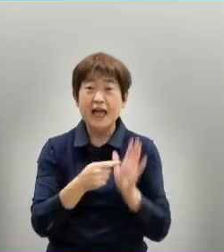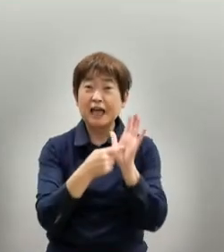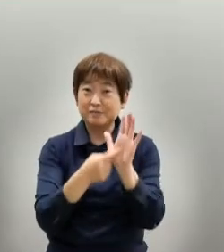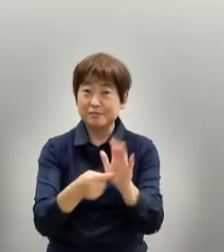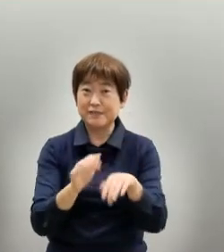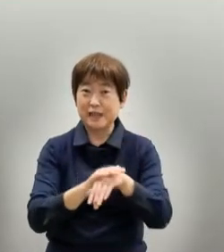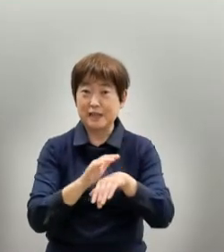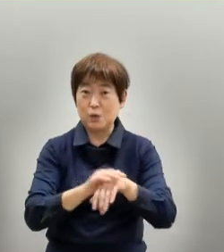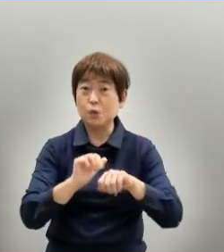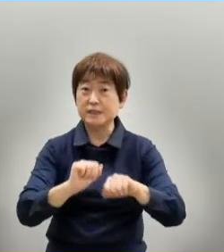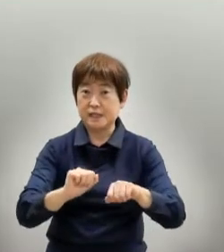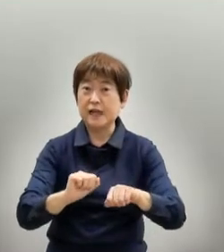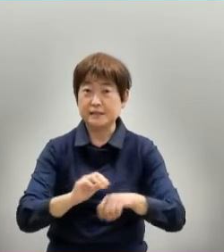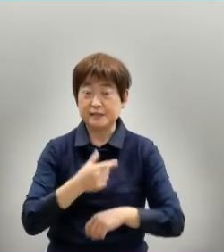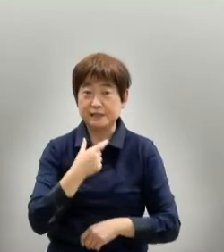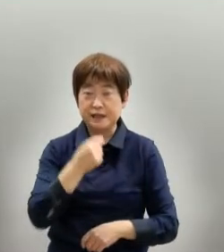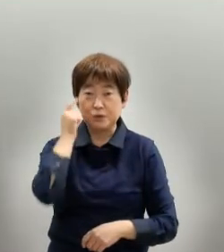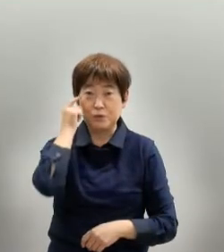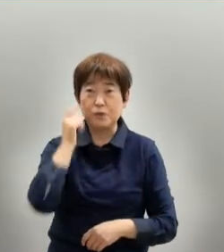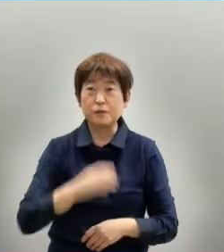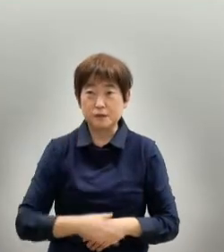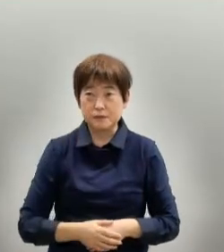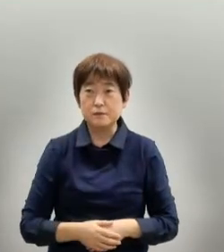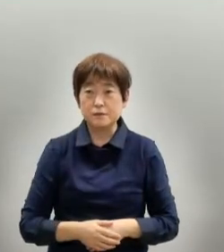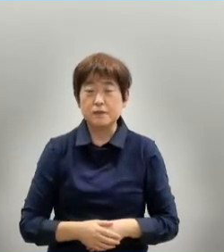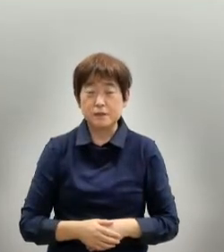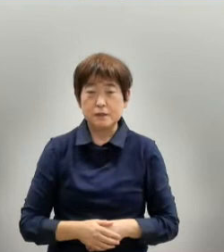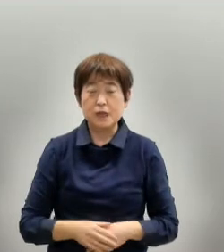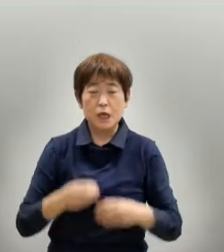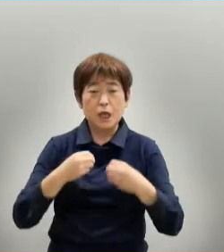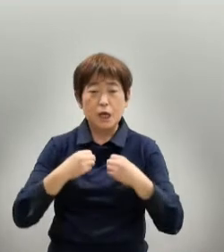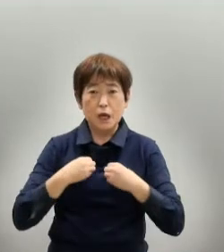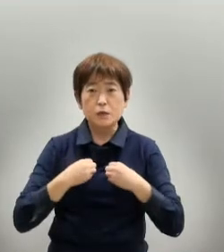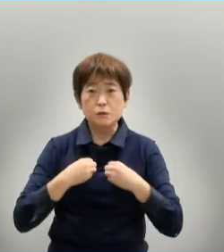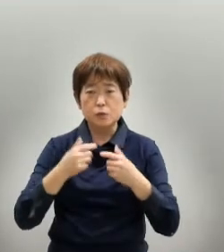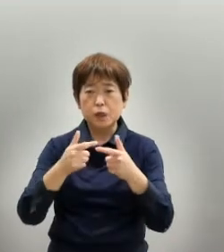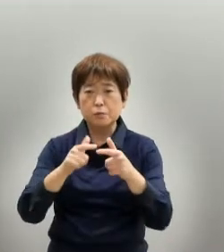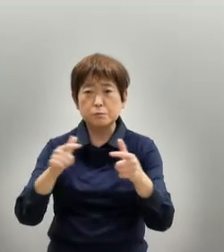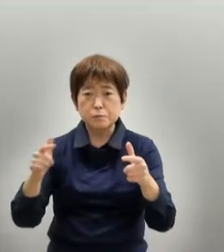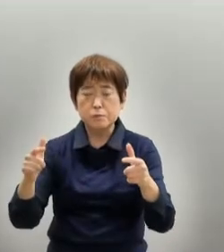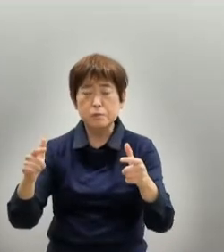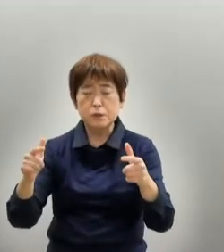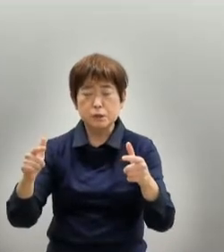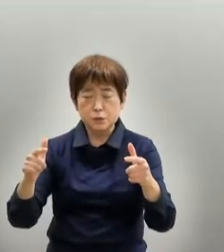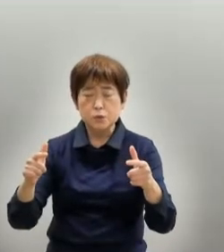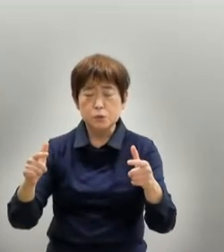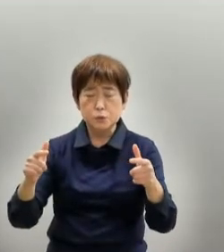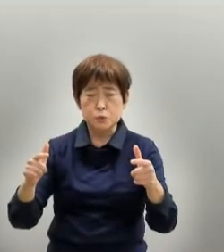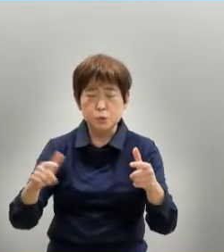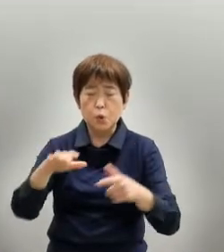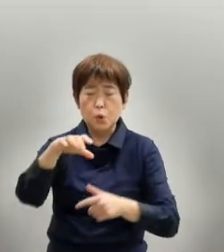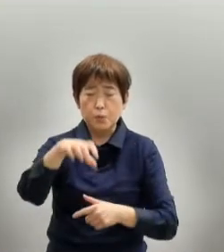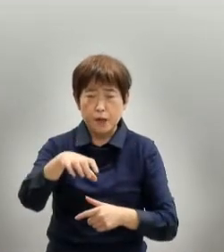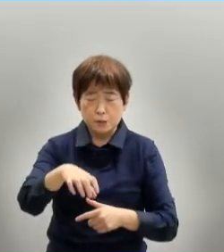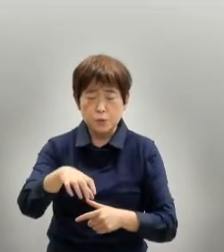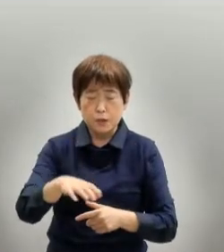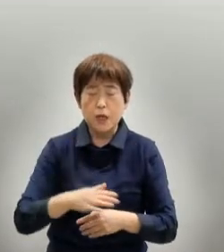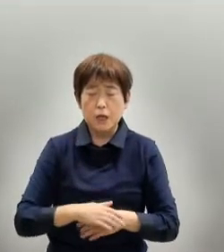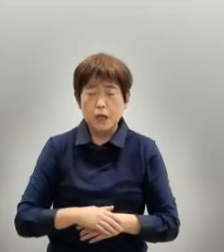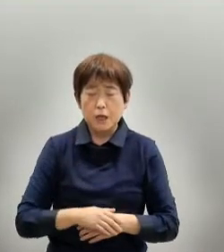ね、を抑えるために、感染可能性の範囲を把握できている場合と把握できていない場合のその違いでござい